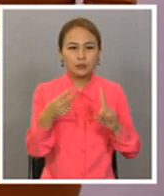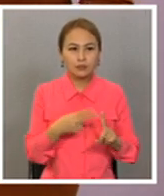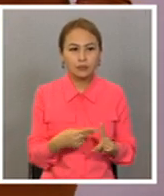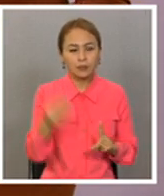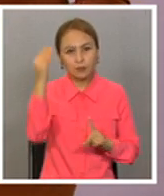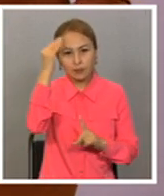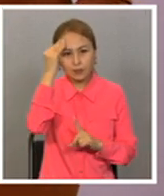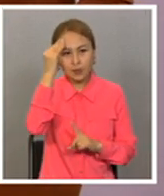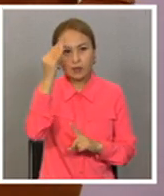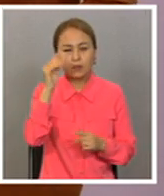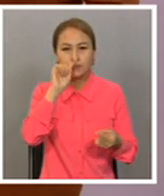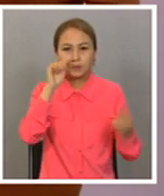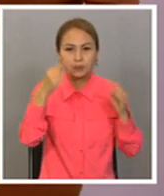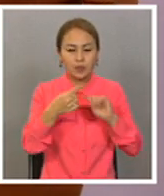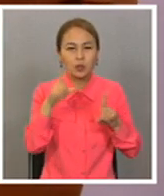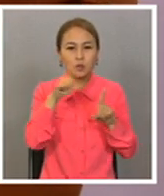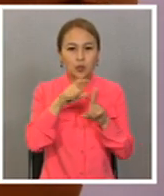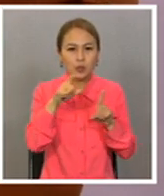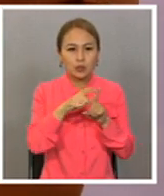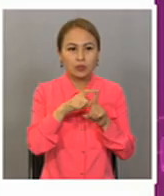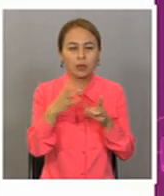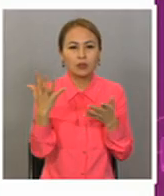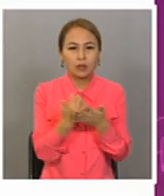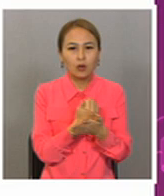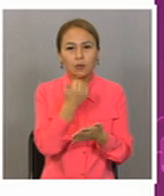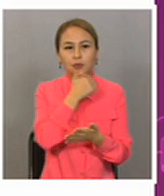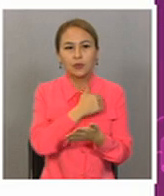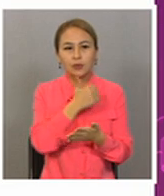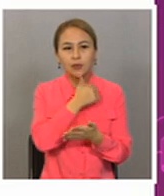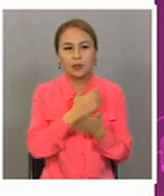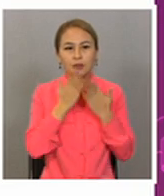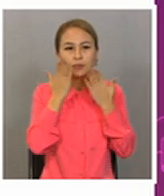мағынасы қарама-қарсы сөздерді тауып оқыңдар.